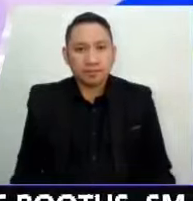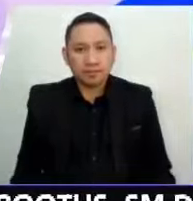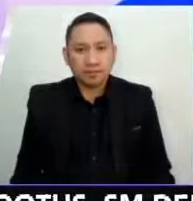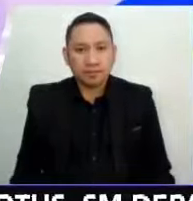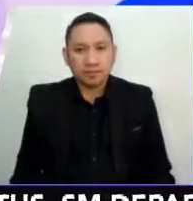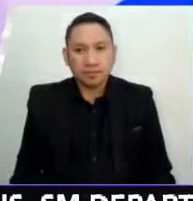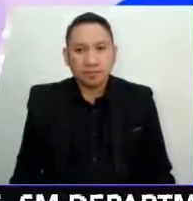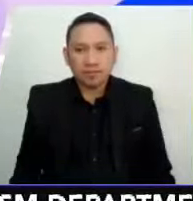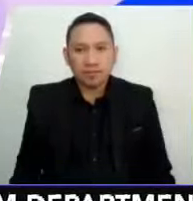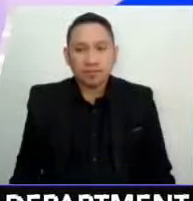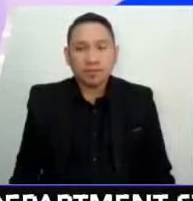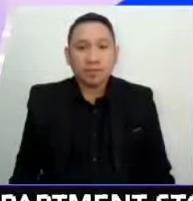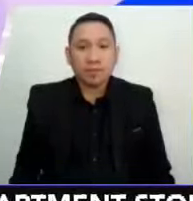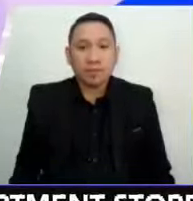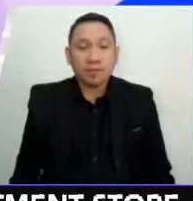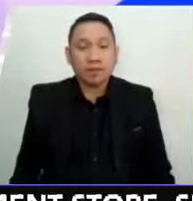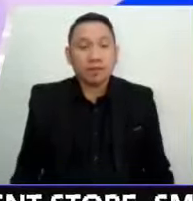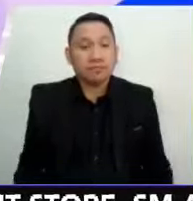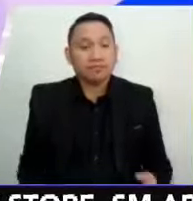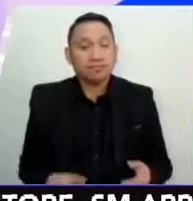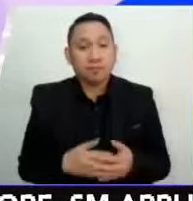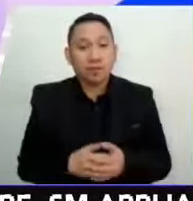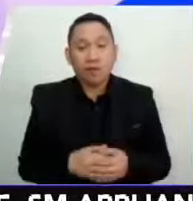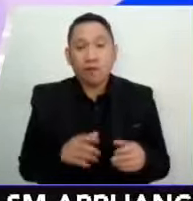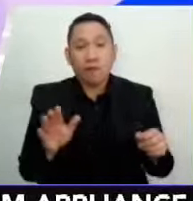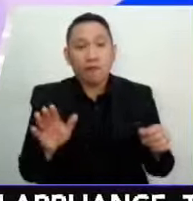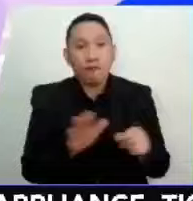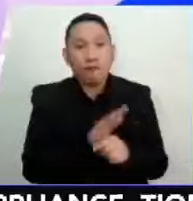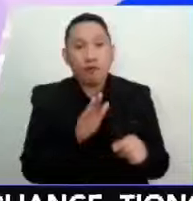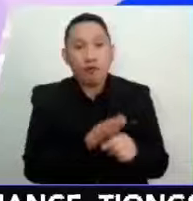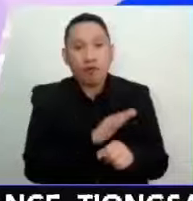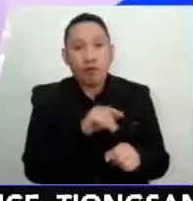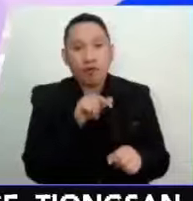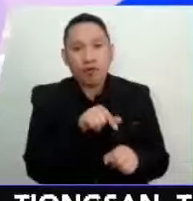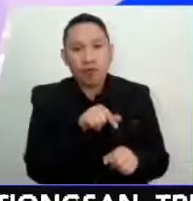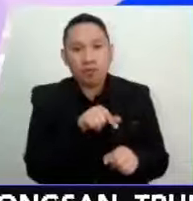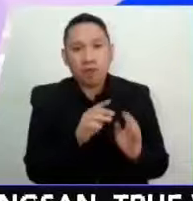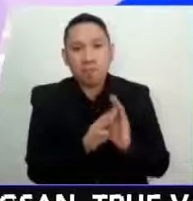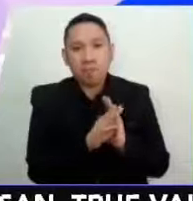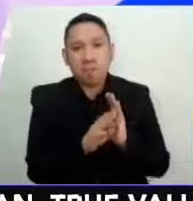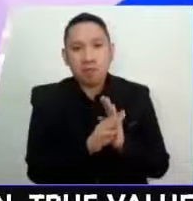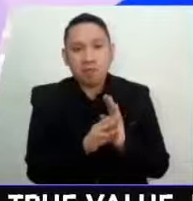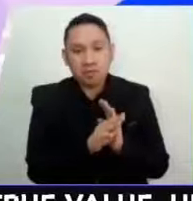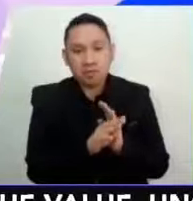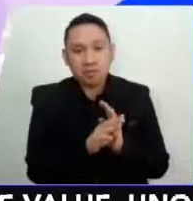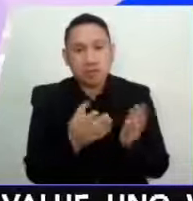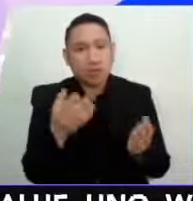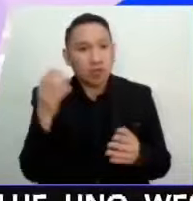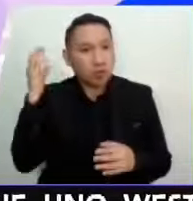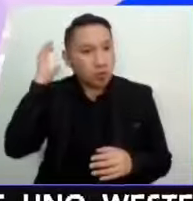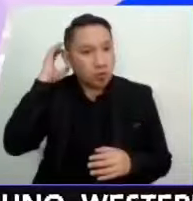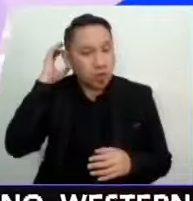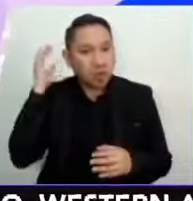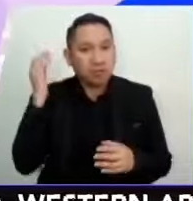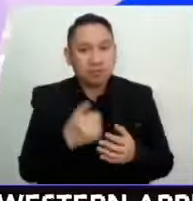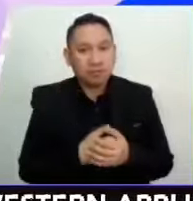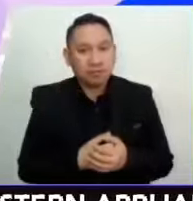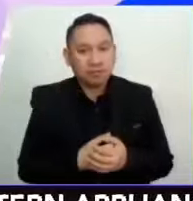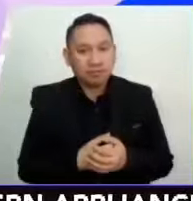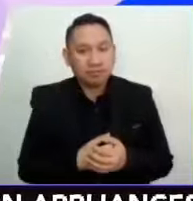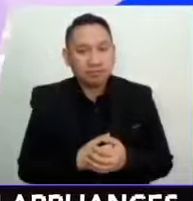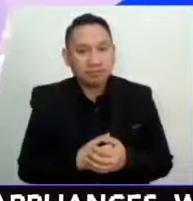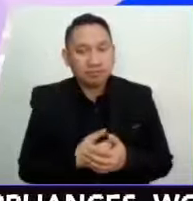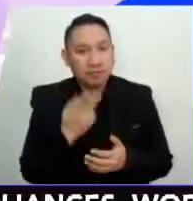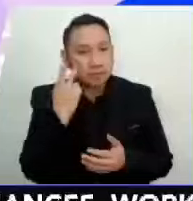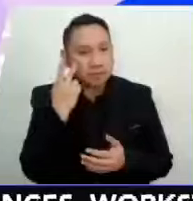Nahulibok na ang ilang biyahe ng bus pa Bicol at Baguio City sa ilang terminal sa Cubao ngayong bispera sa Ngundas. Silipin natin ang sitwasyon doon sa